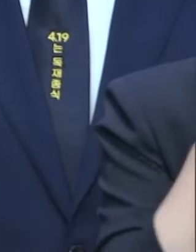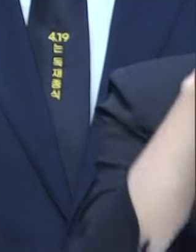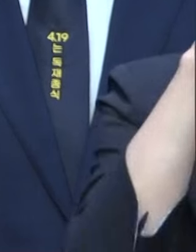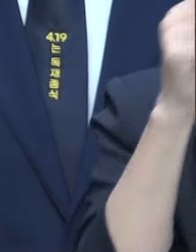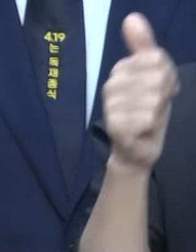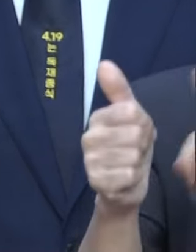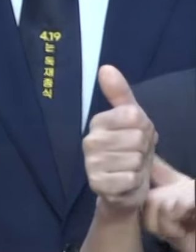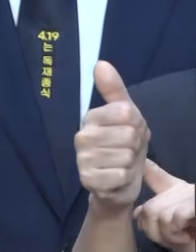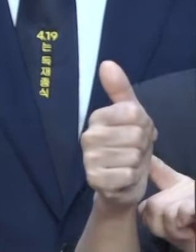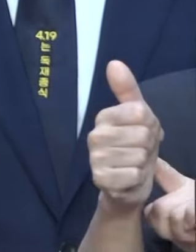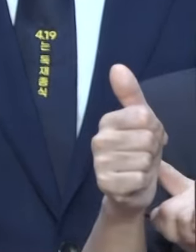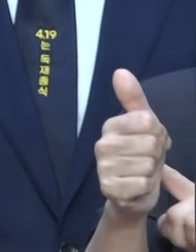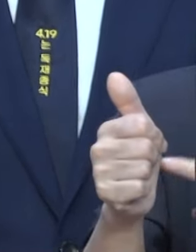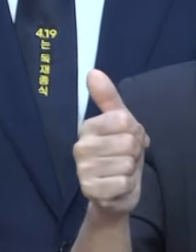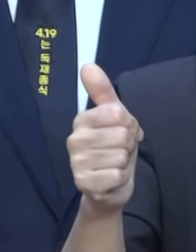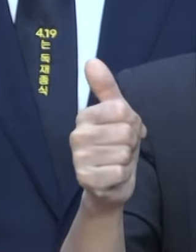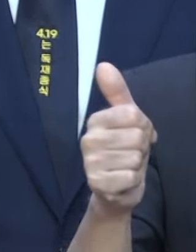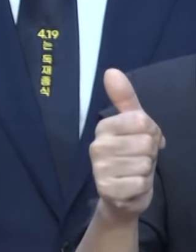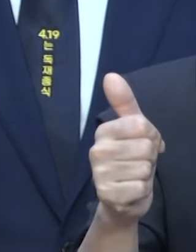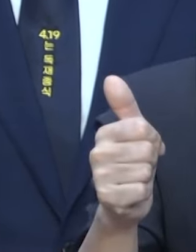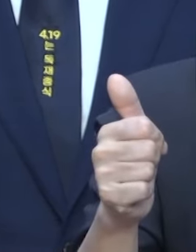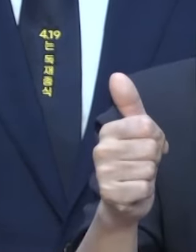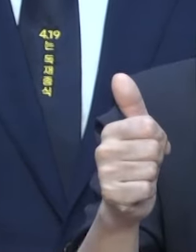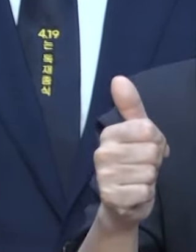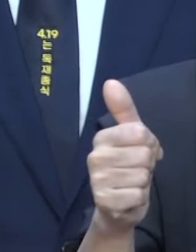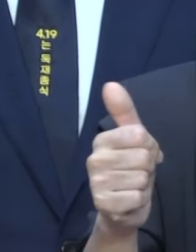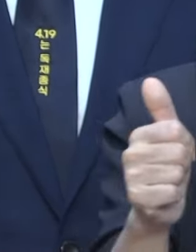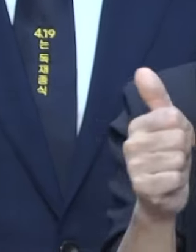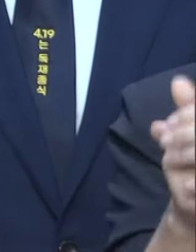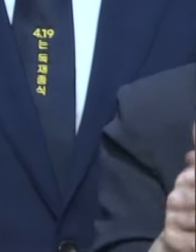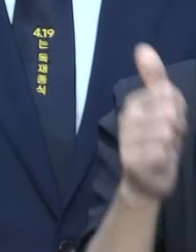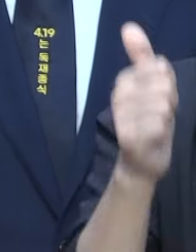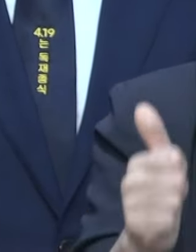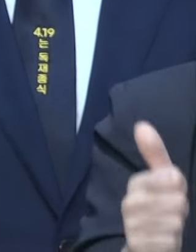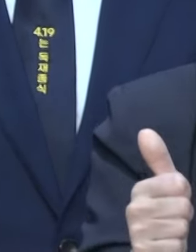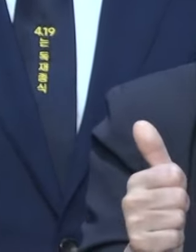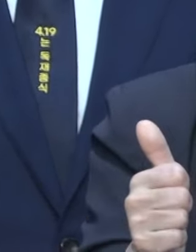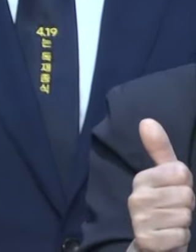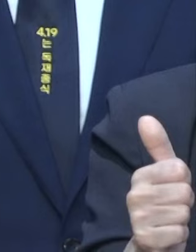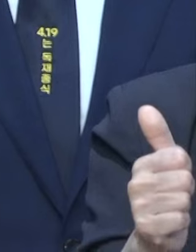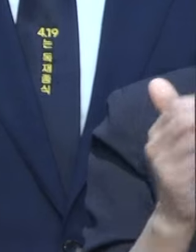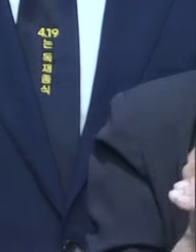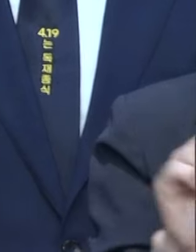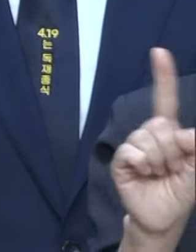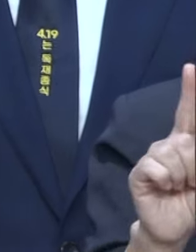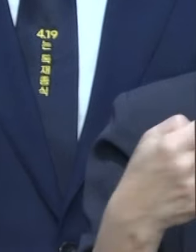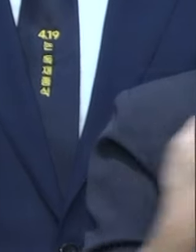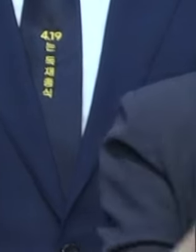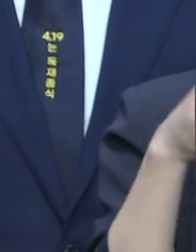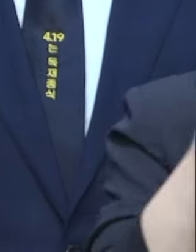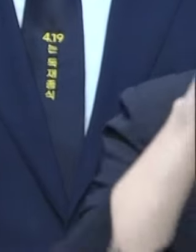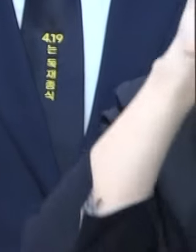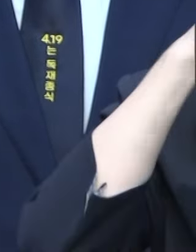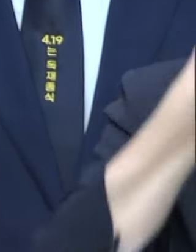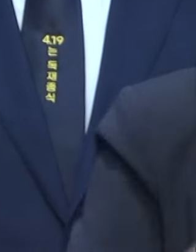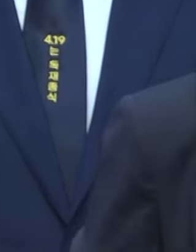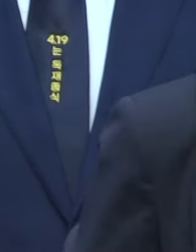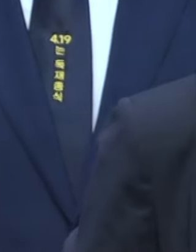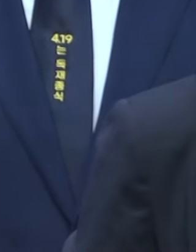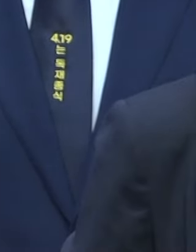그분이 왜 형사적 책임을지고 재판을 받아야 되는 상황이 있는지 이해하지 못하고